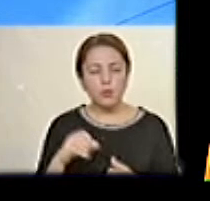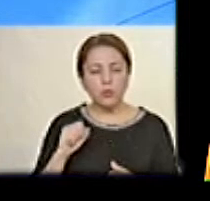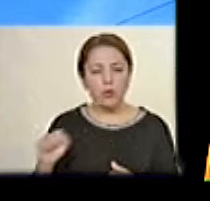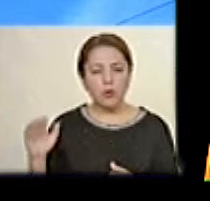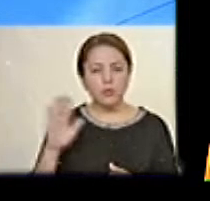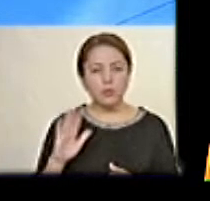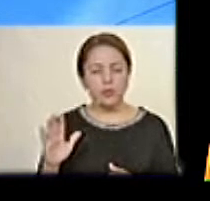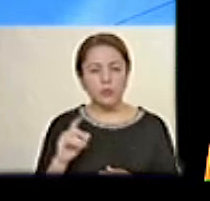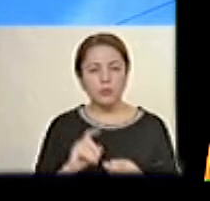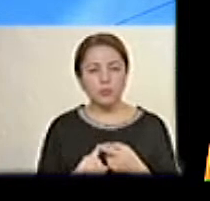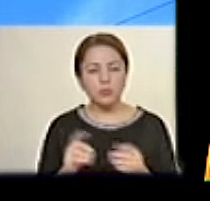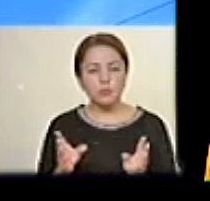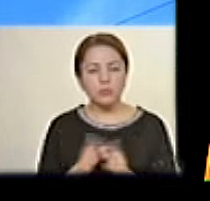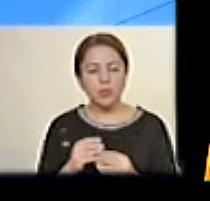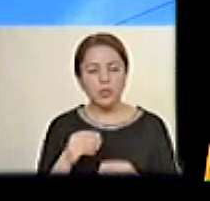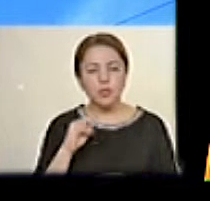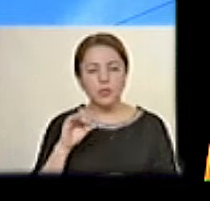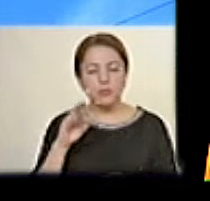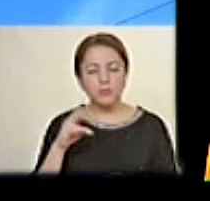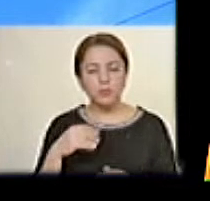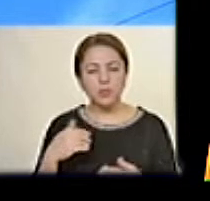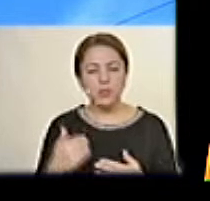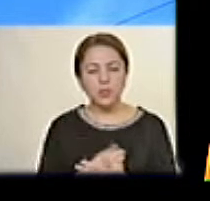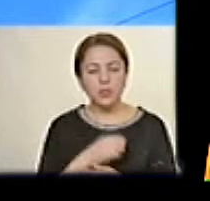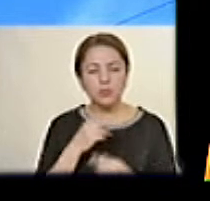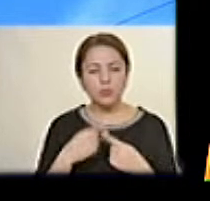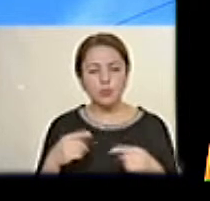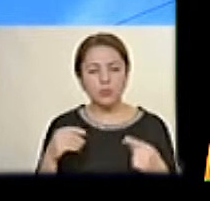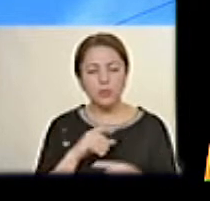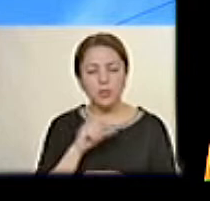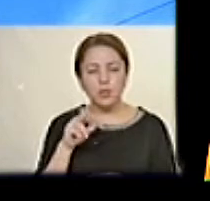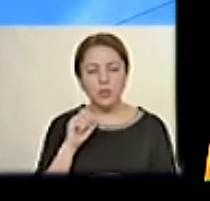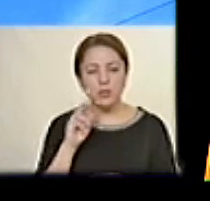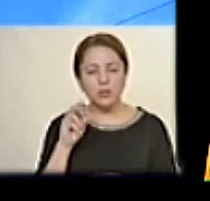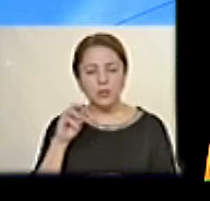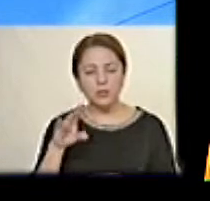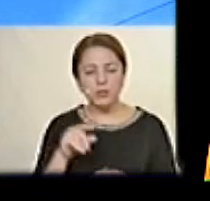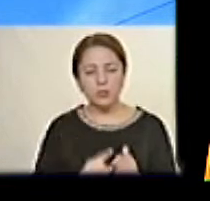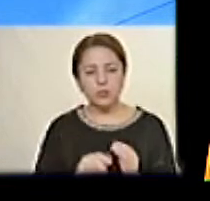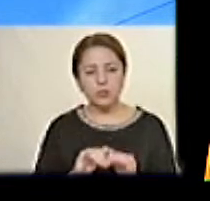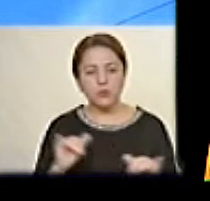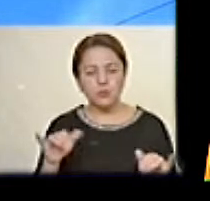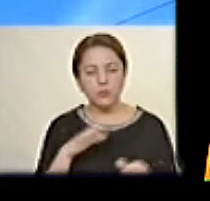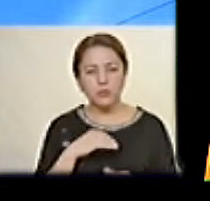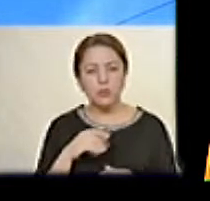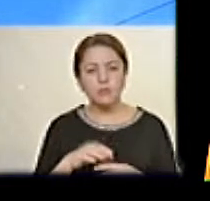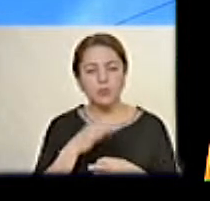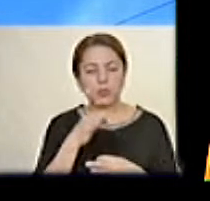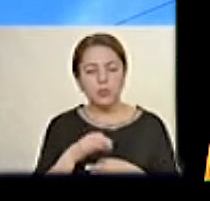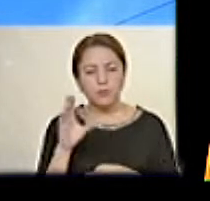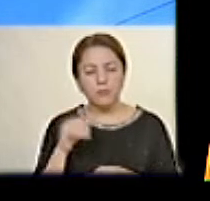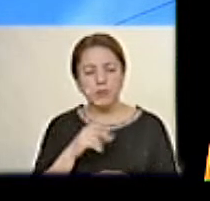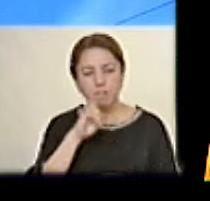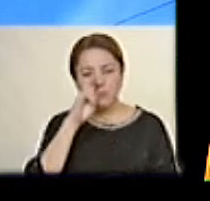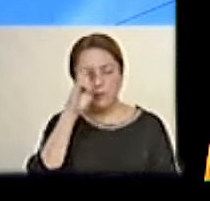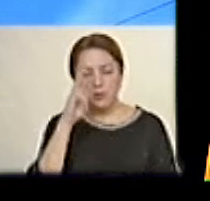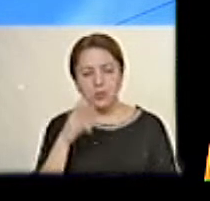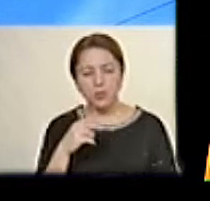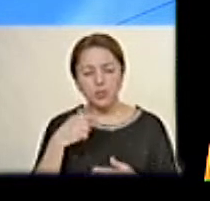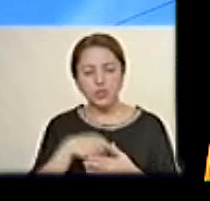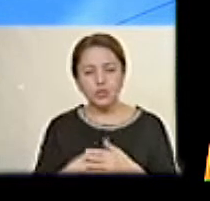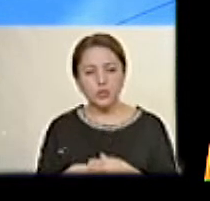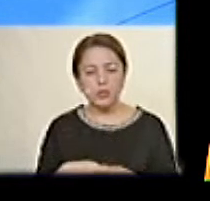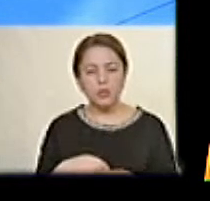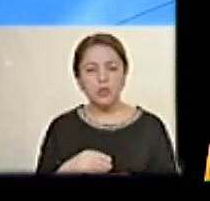bilan transportning yangi turi, ya'ni elektron transport yuzaga keldi. Viloyatlar aro hamda davlatlar aro o'tkazilgan